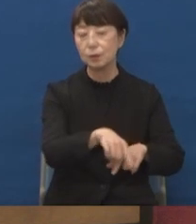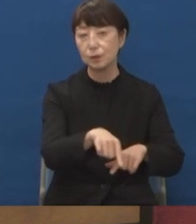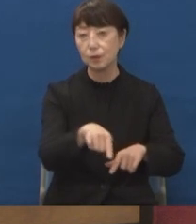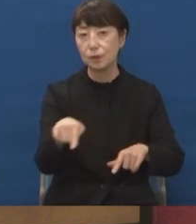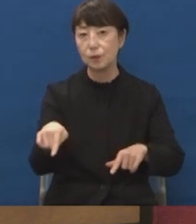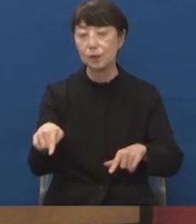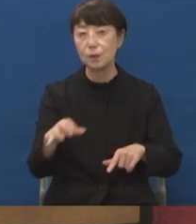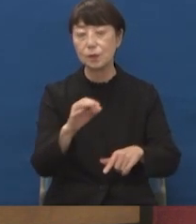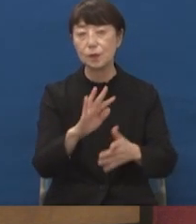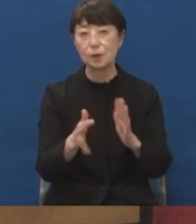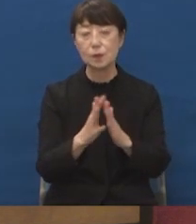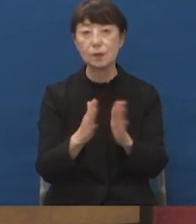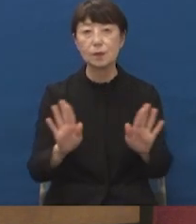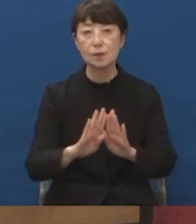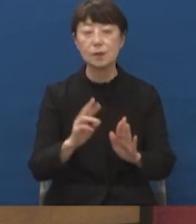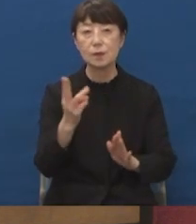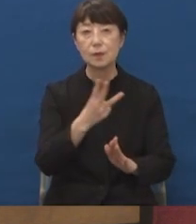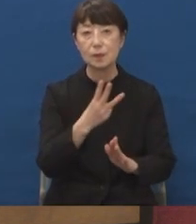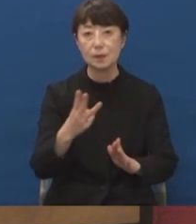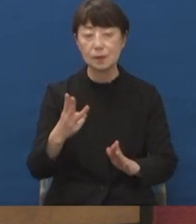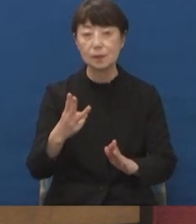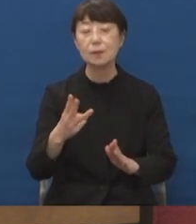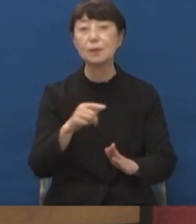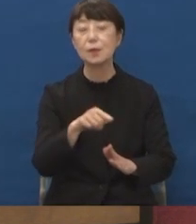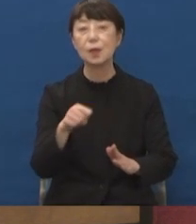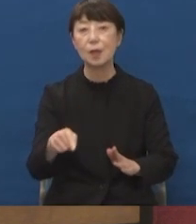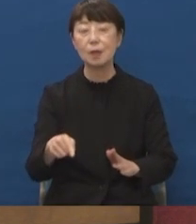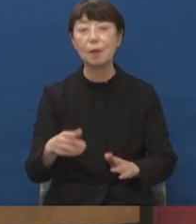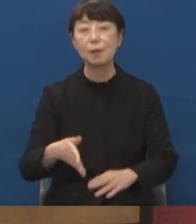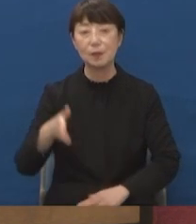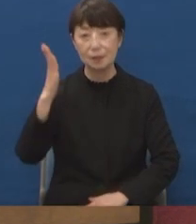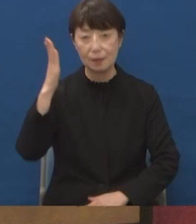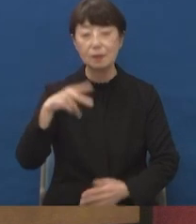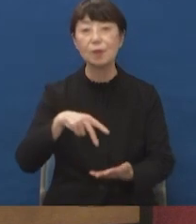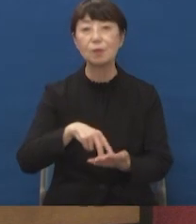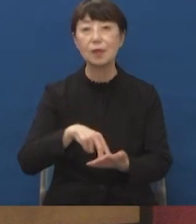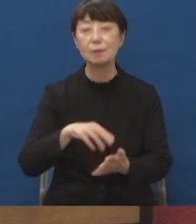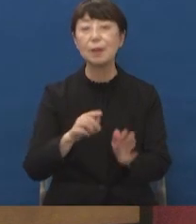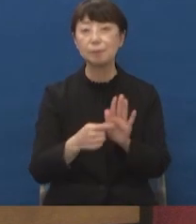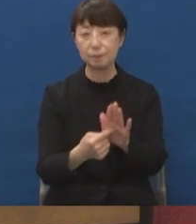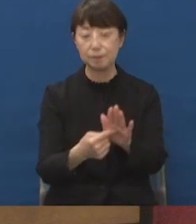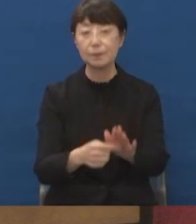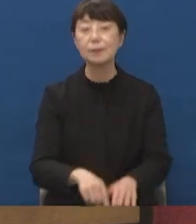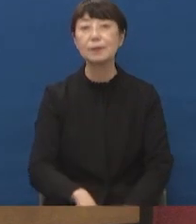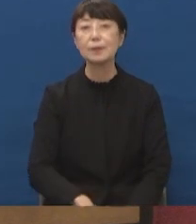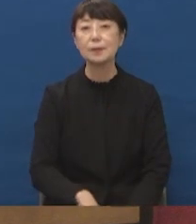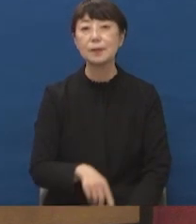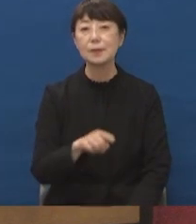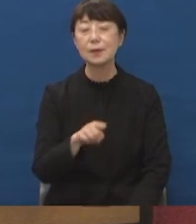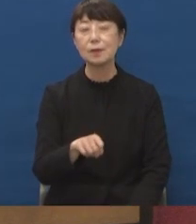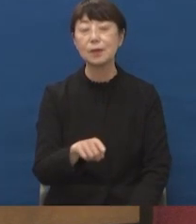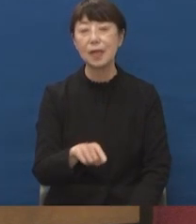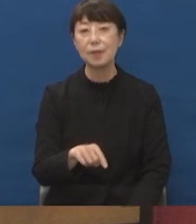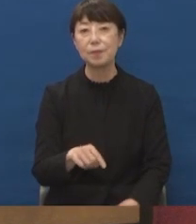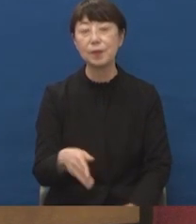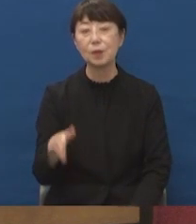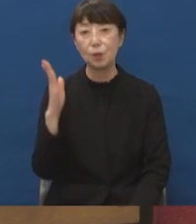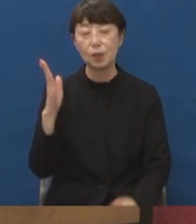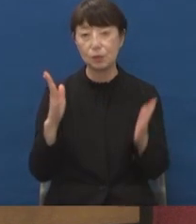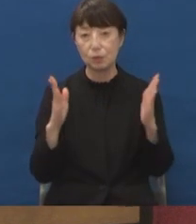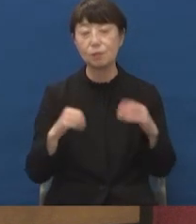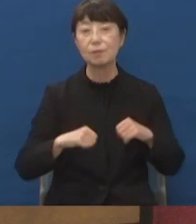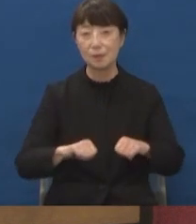所属3名の委員は、いずれも原案に賛成するとのことでありました。そこで直ちに評決を取りました